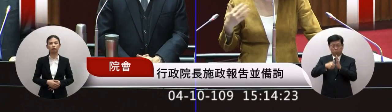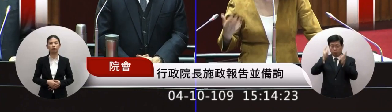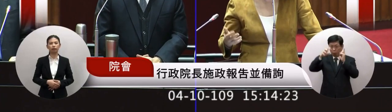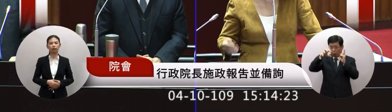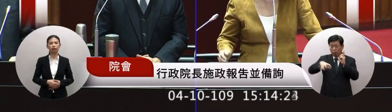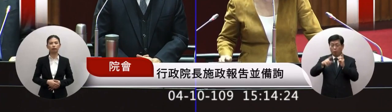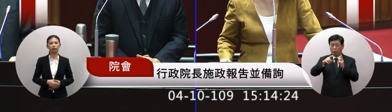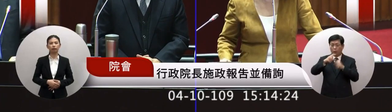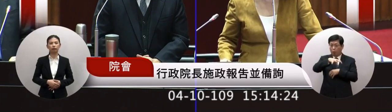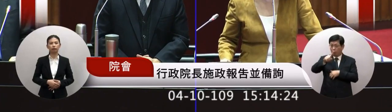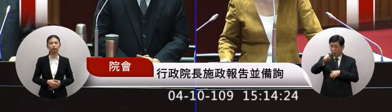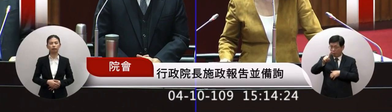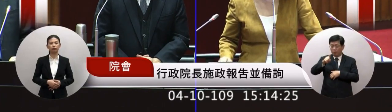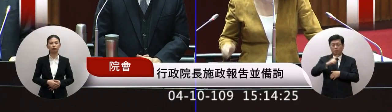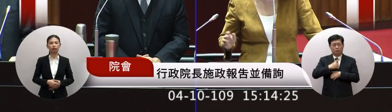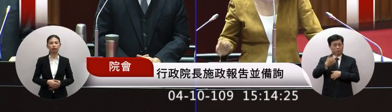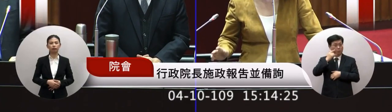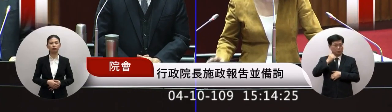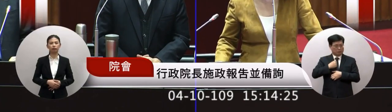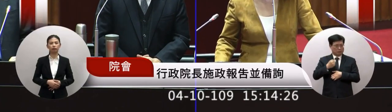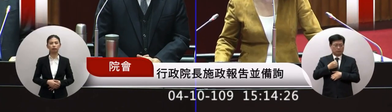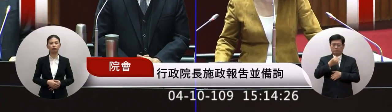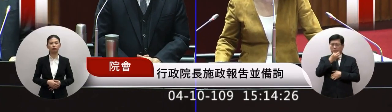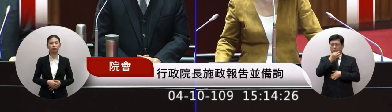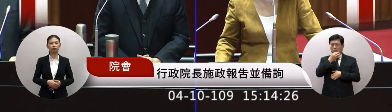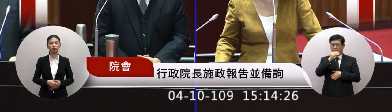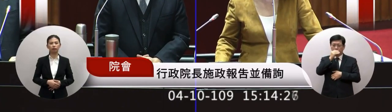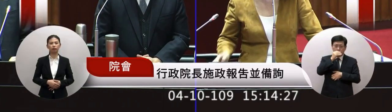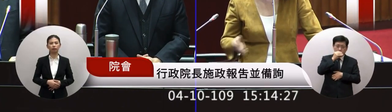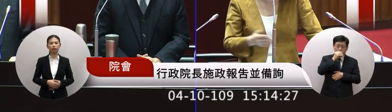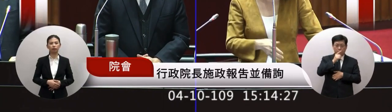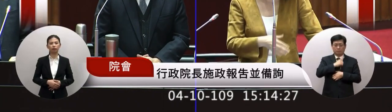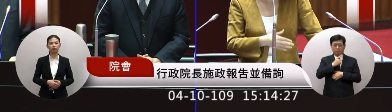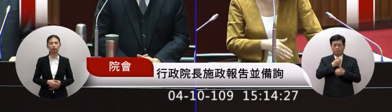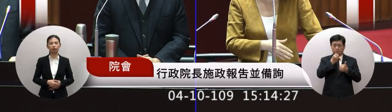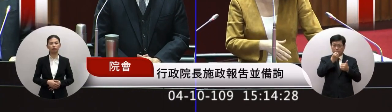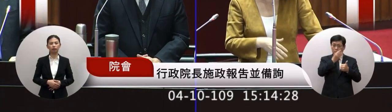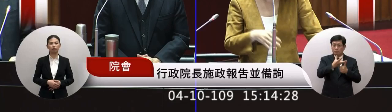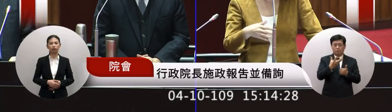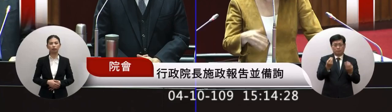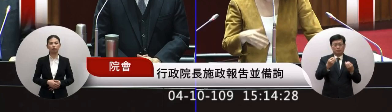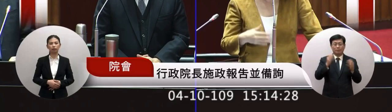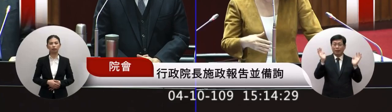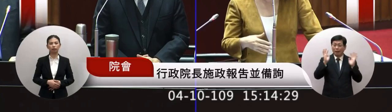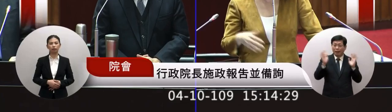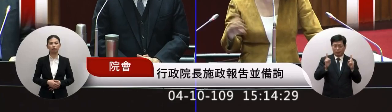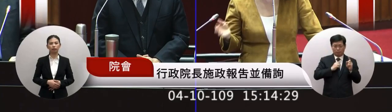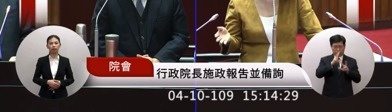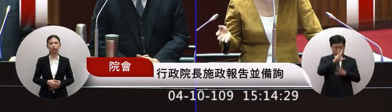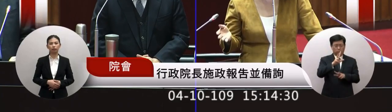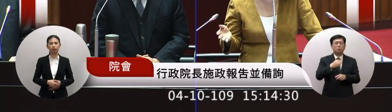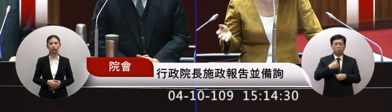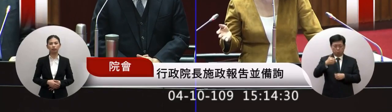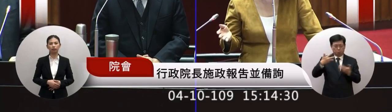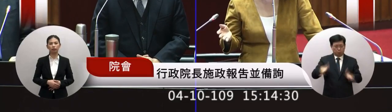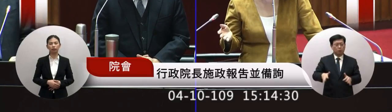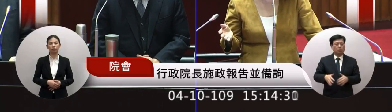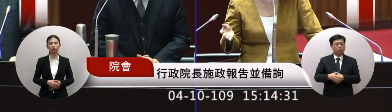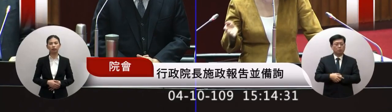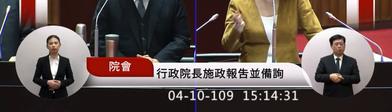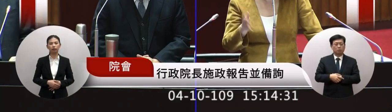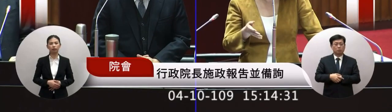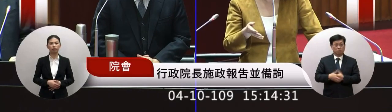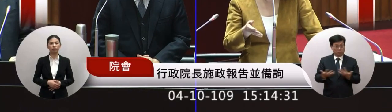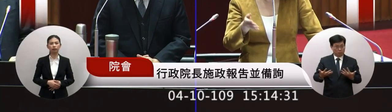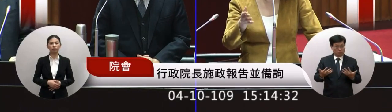因为了解这个后果，所以家长没有很正确的表明的时候，如果学校的小孩他有表明说去过这个景点